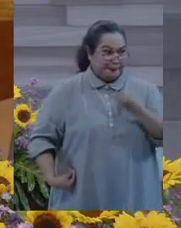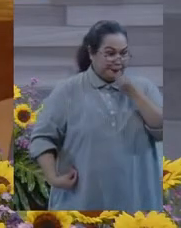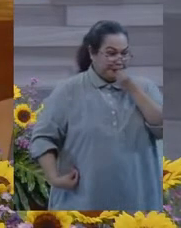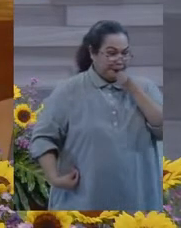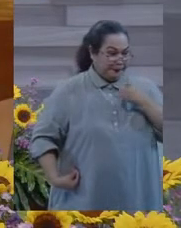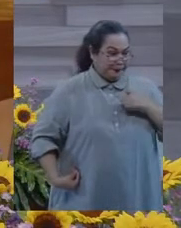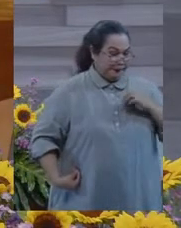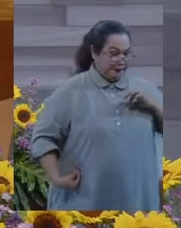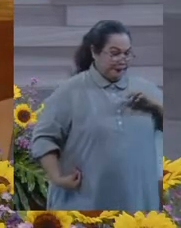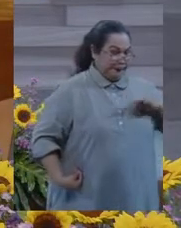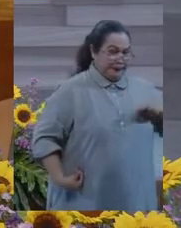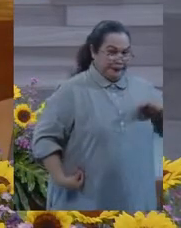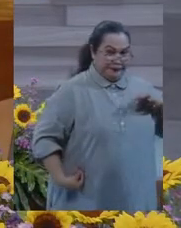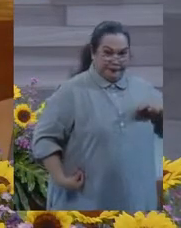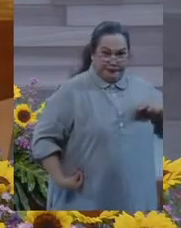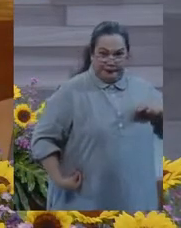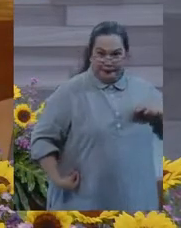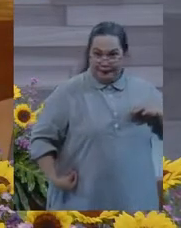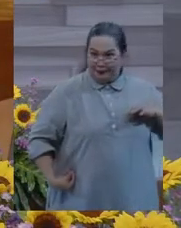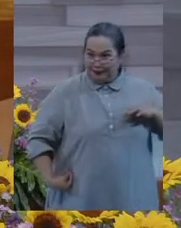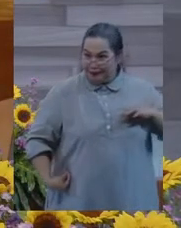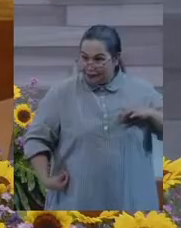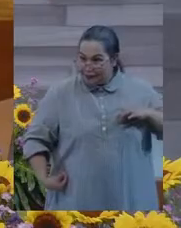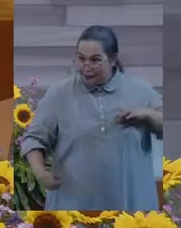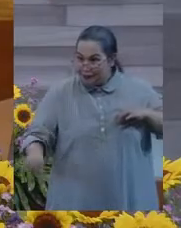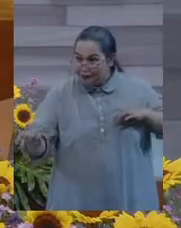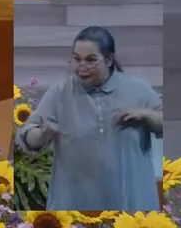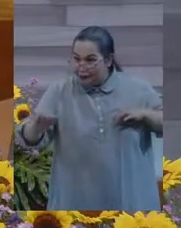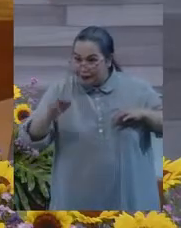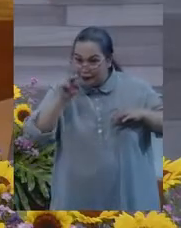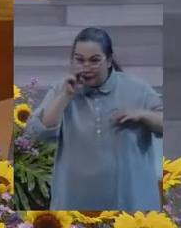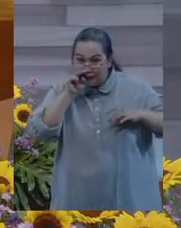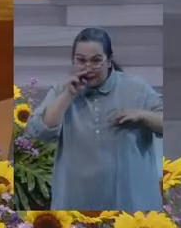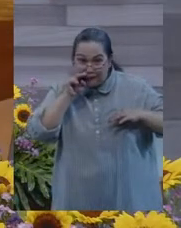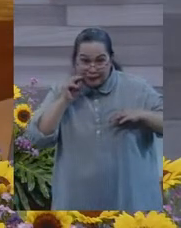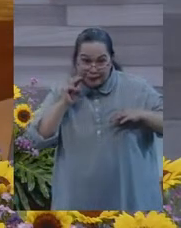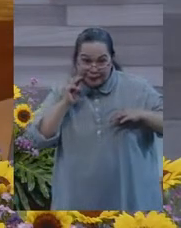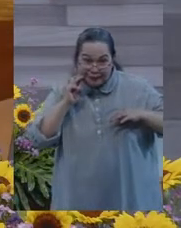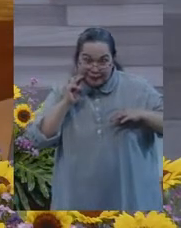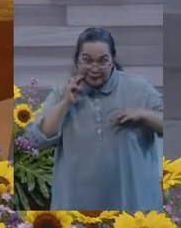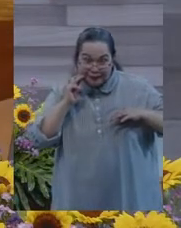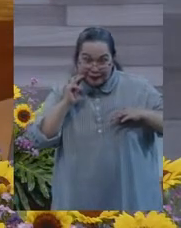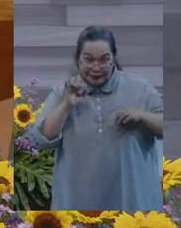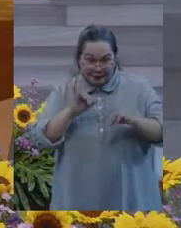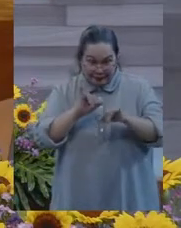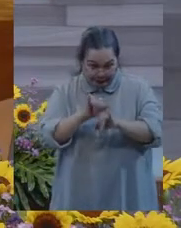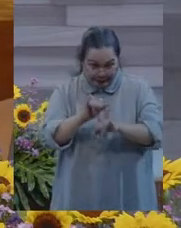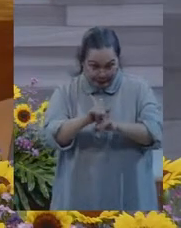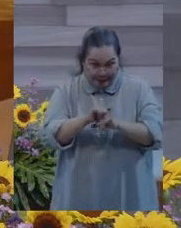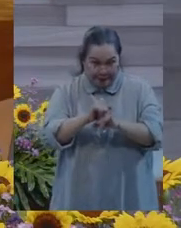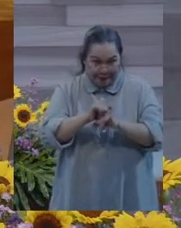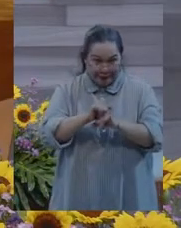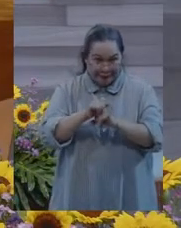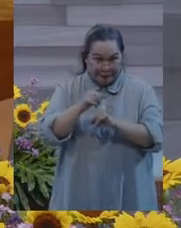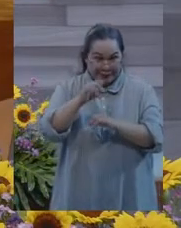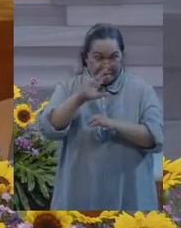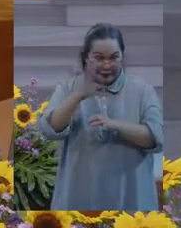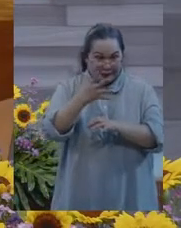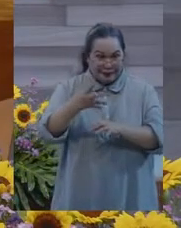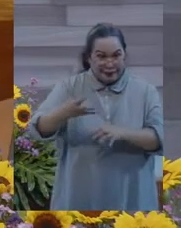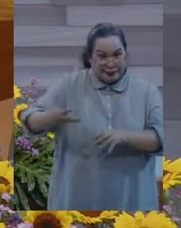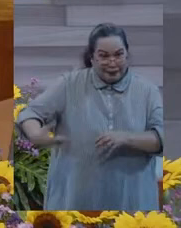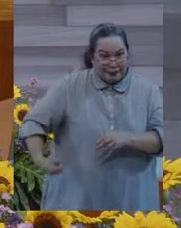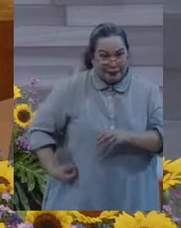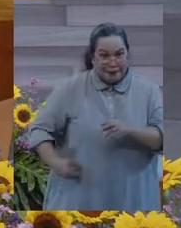Parang ito yung dalawang anak ni Eli sa 1 Samuel. Si Hophni at si Phinehas. Ninanakawan nila